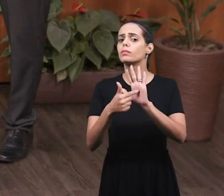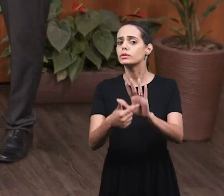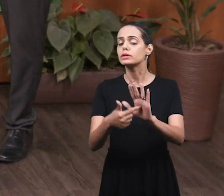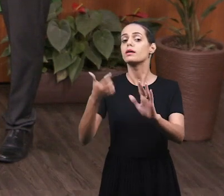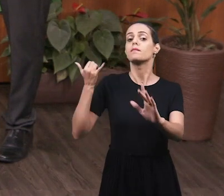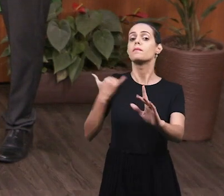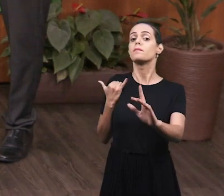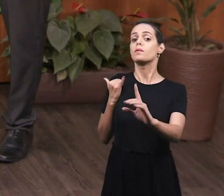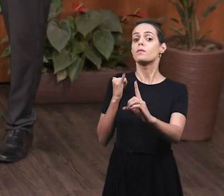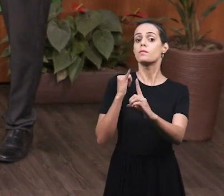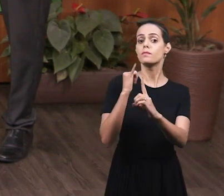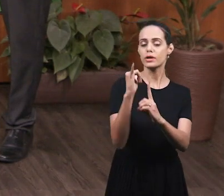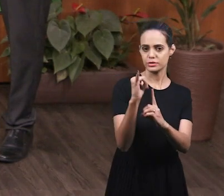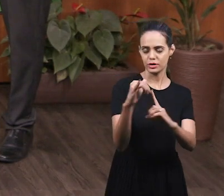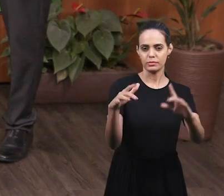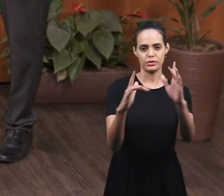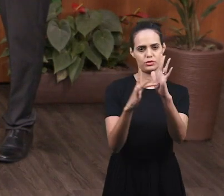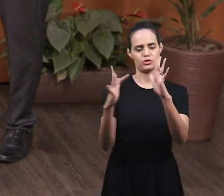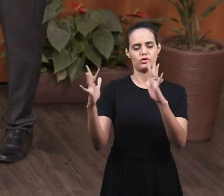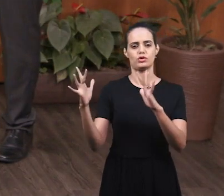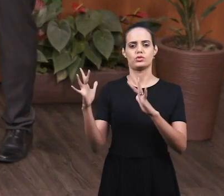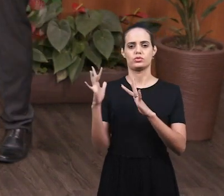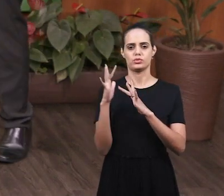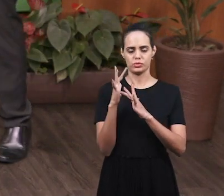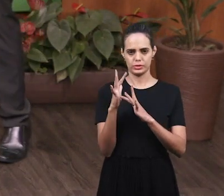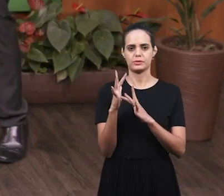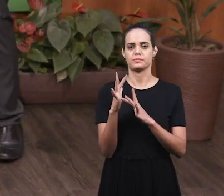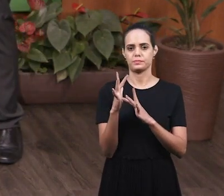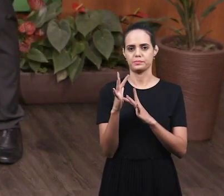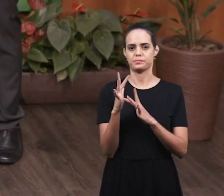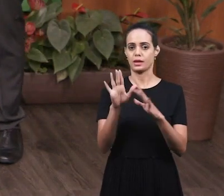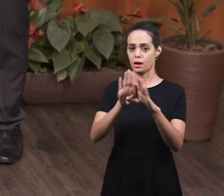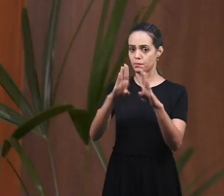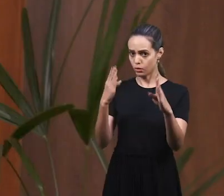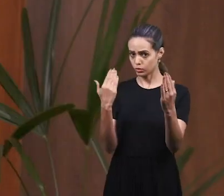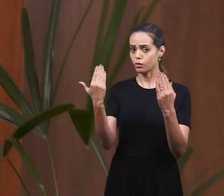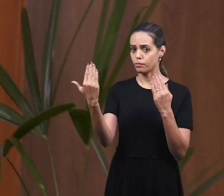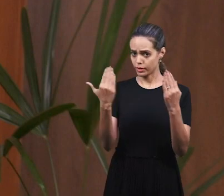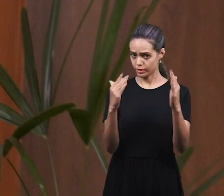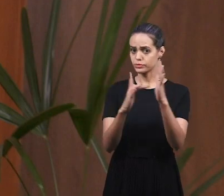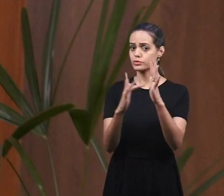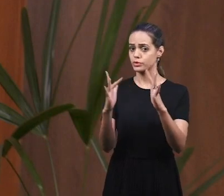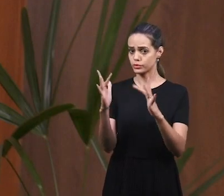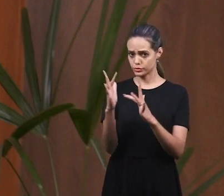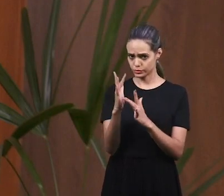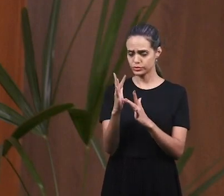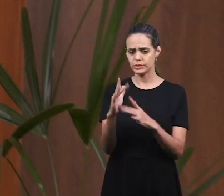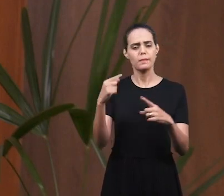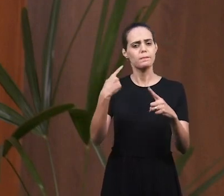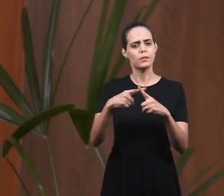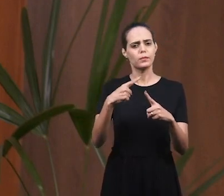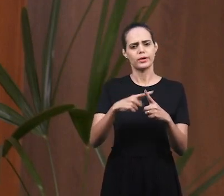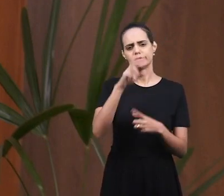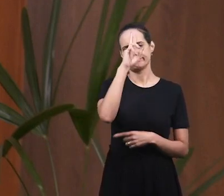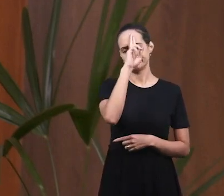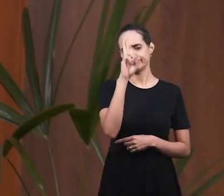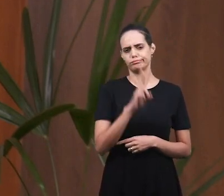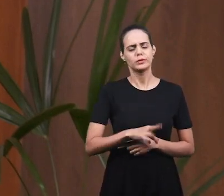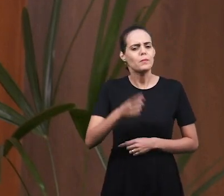pointe prophétiquement vers le Seigneur Jésus. Parce que, observez bien, par la